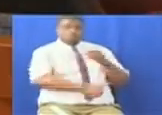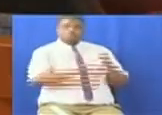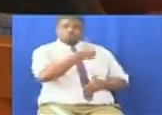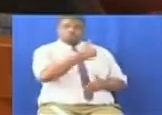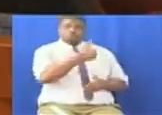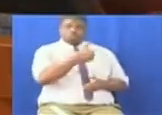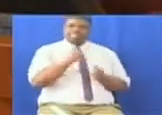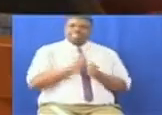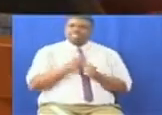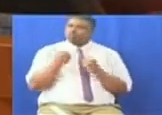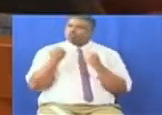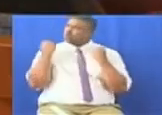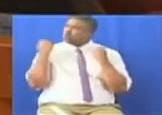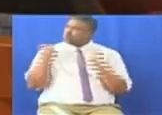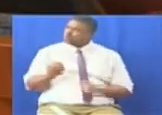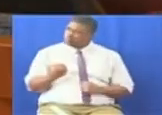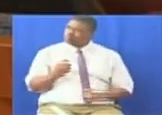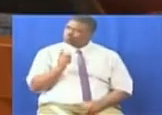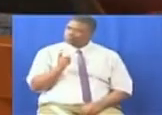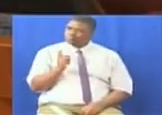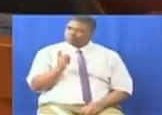ni jambo gumu sana,